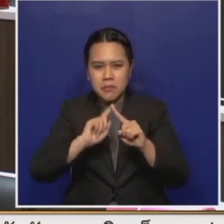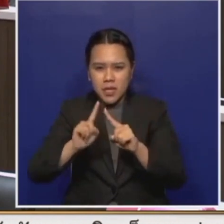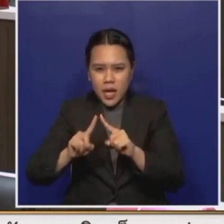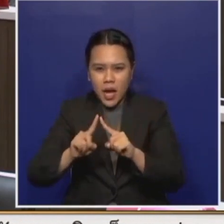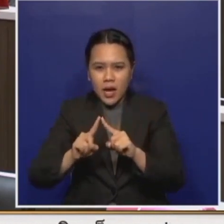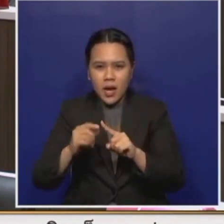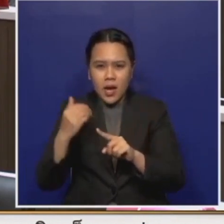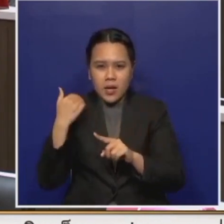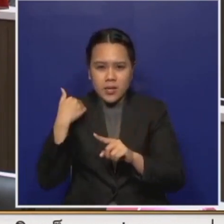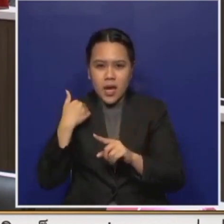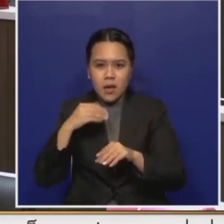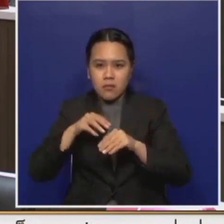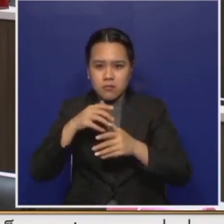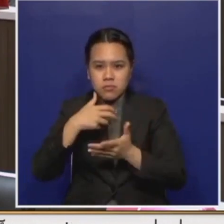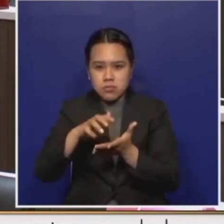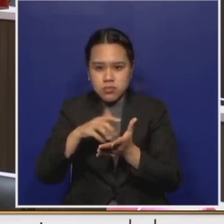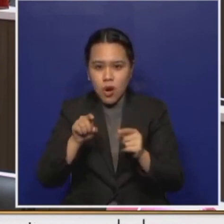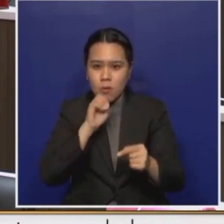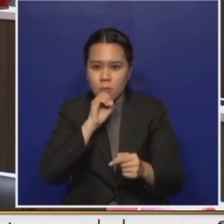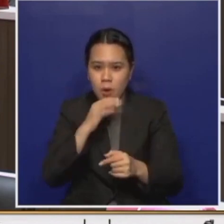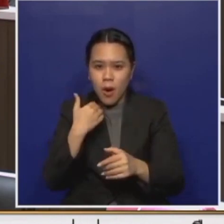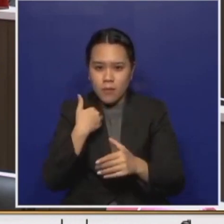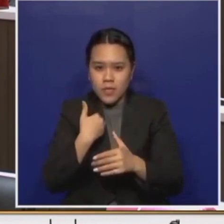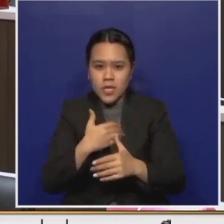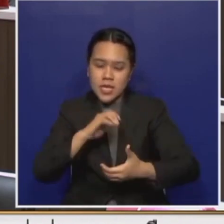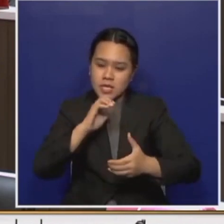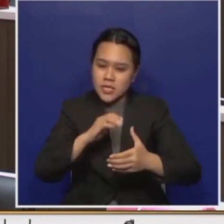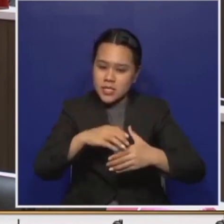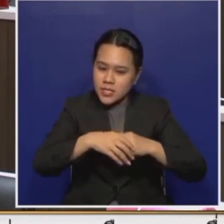เพลยใสภาเช่น จับมอถอแขนกลาบอกอะไรตๆ